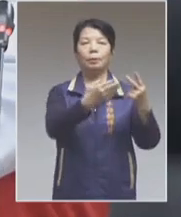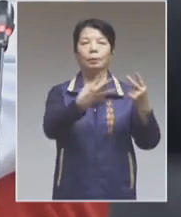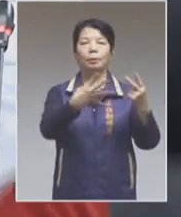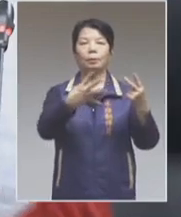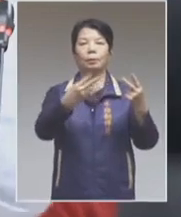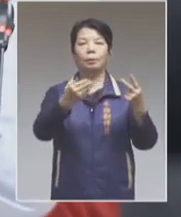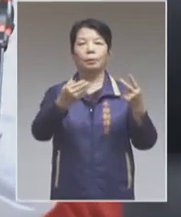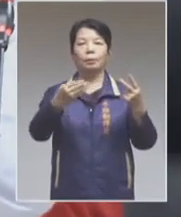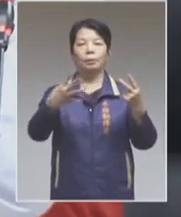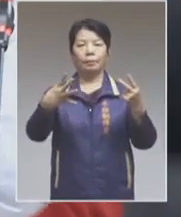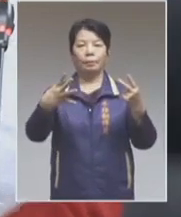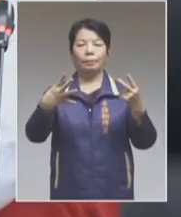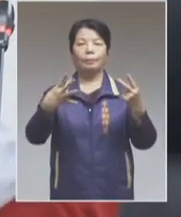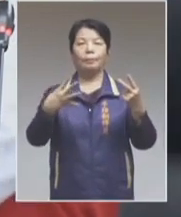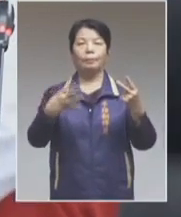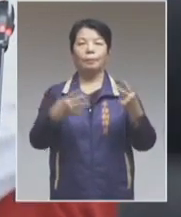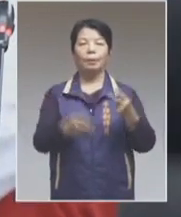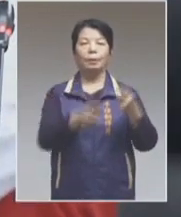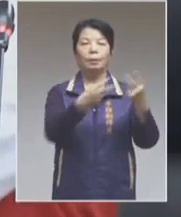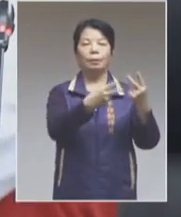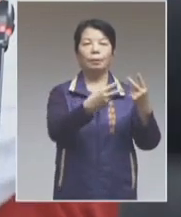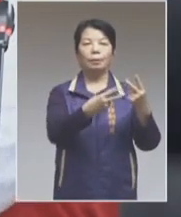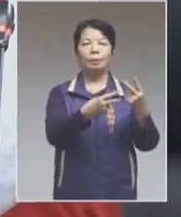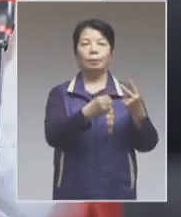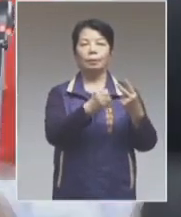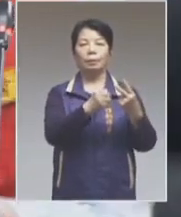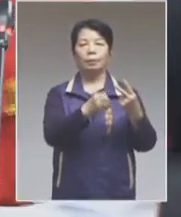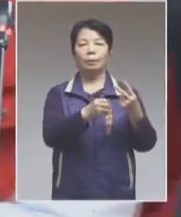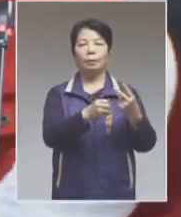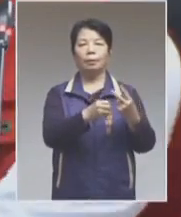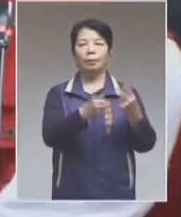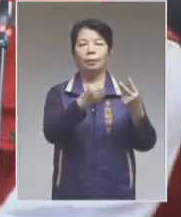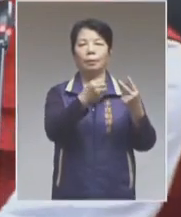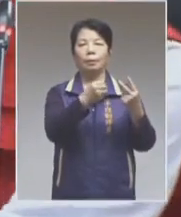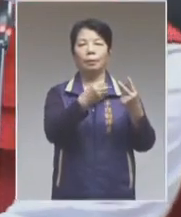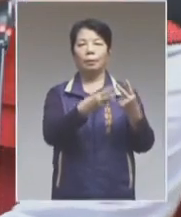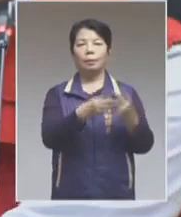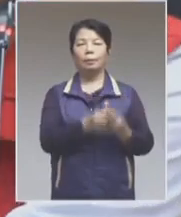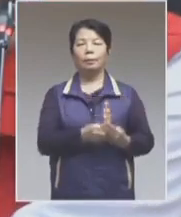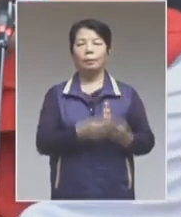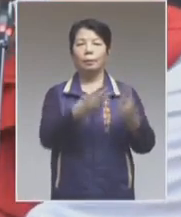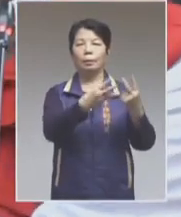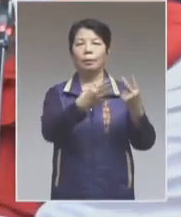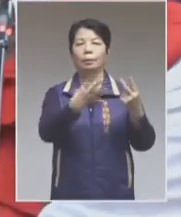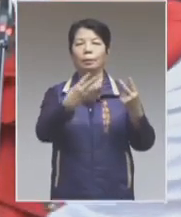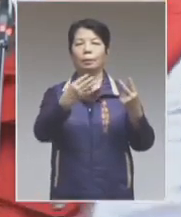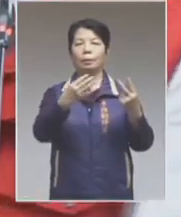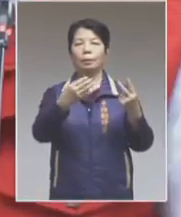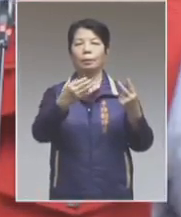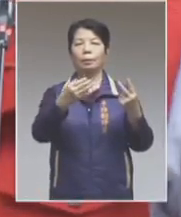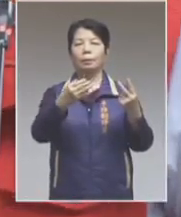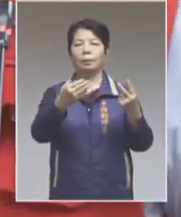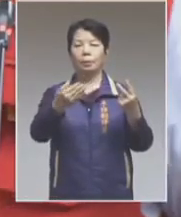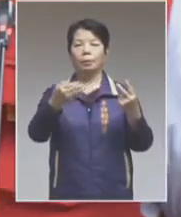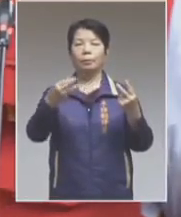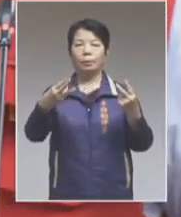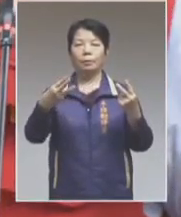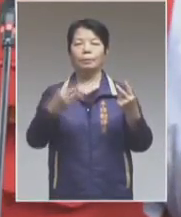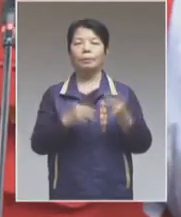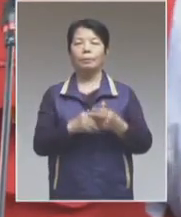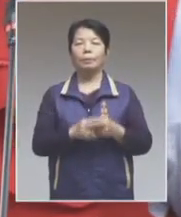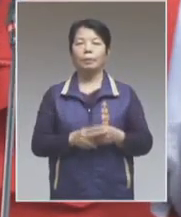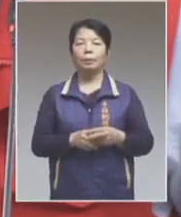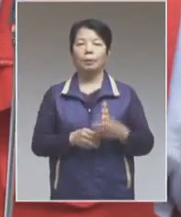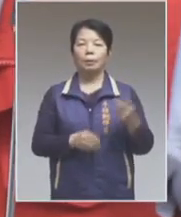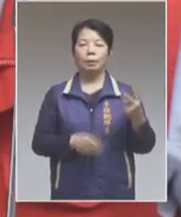29494、哦、抱歉23499这个9写错了、哦、这个是3、哦、23493、哦、一位